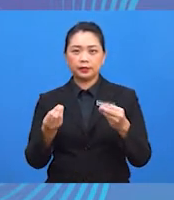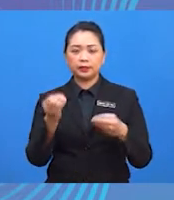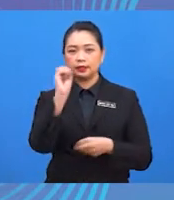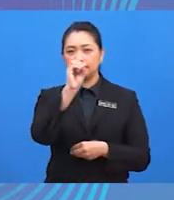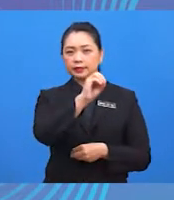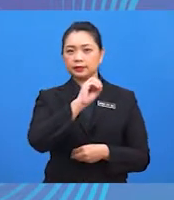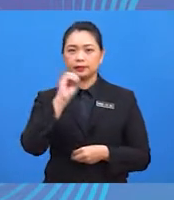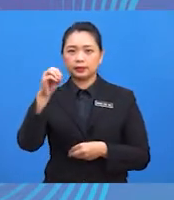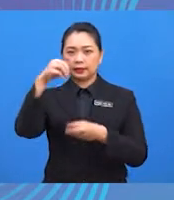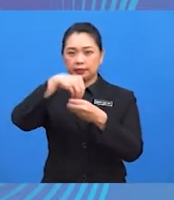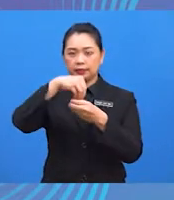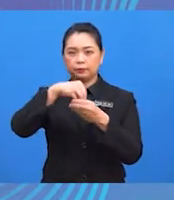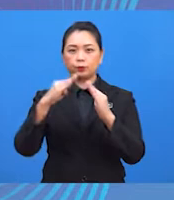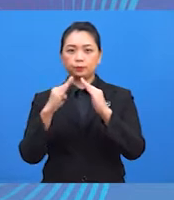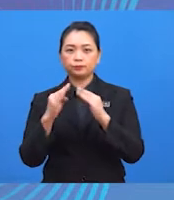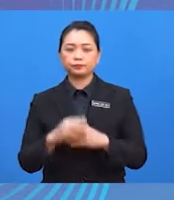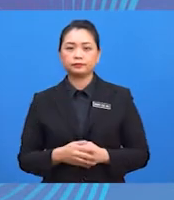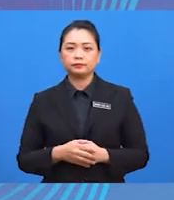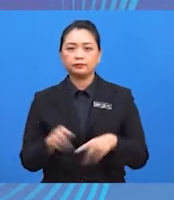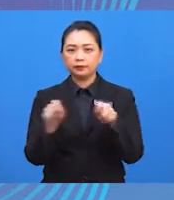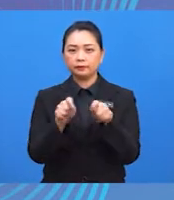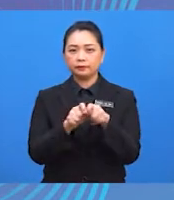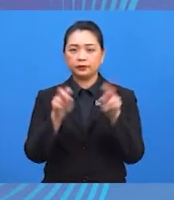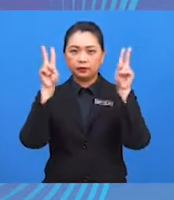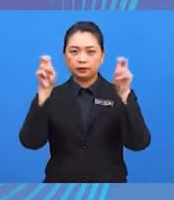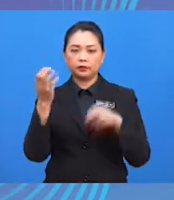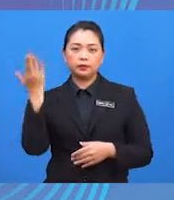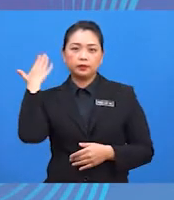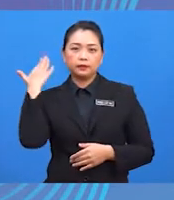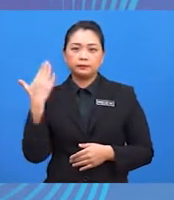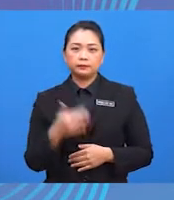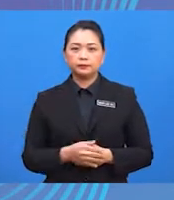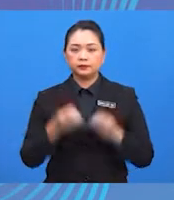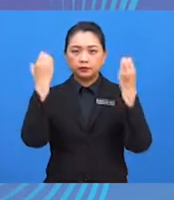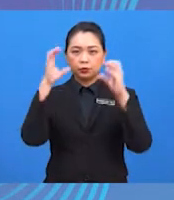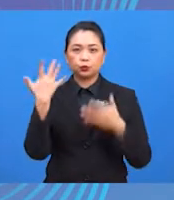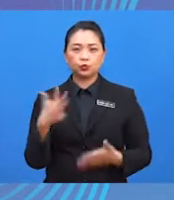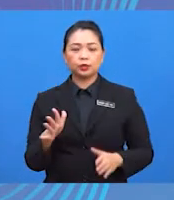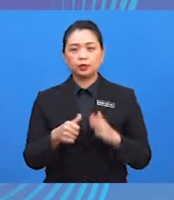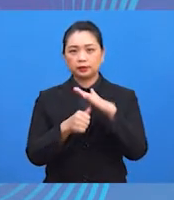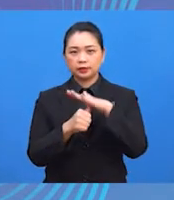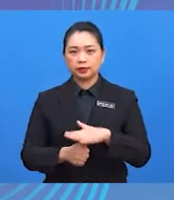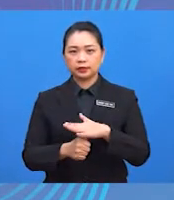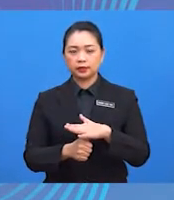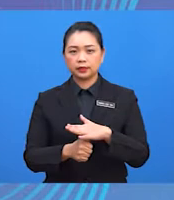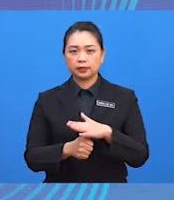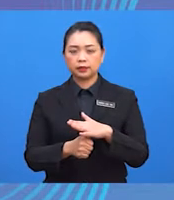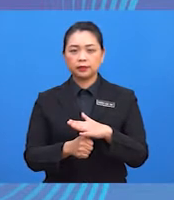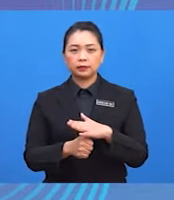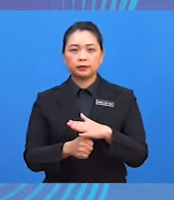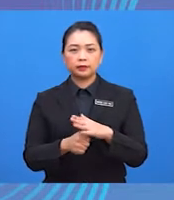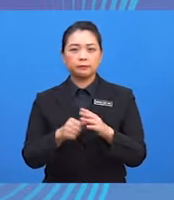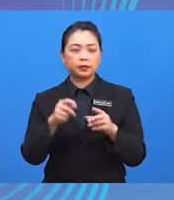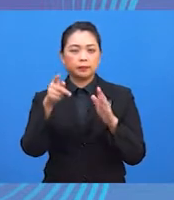Seperti tajuk yang lepas, saya sudah tekankan tentang sasaran pengguna. Saya ingin